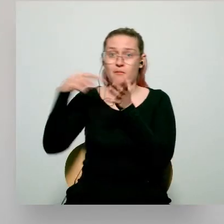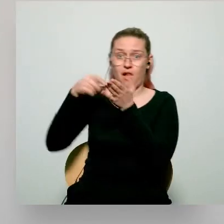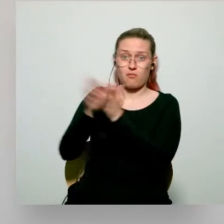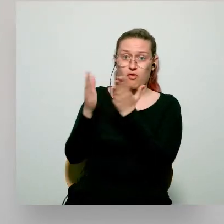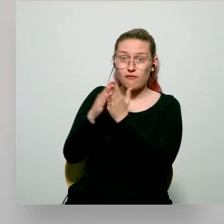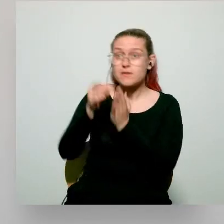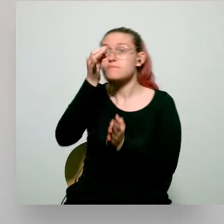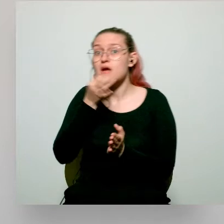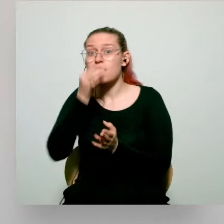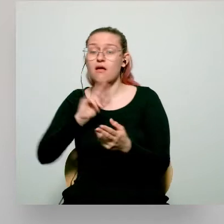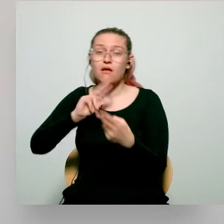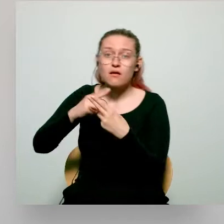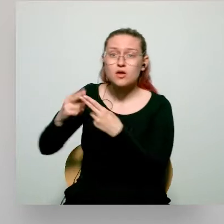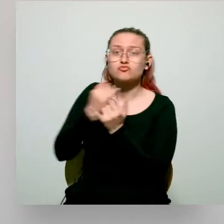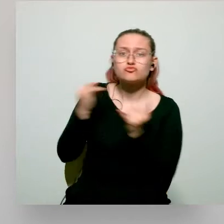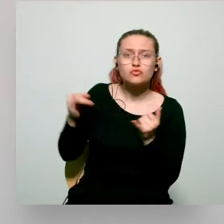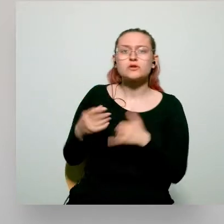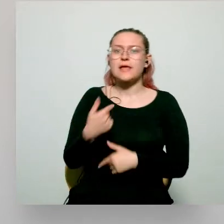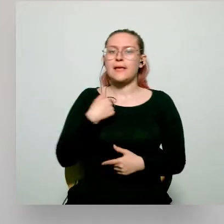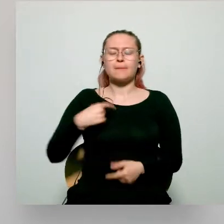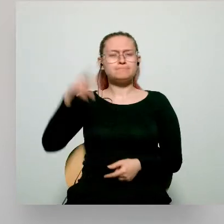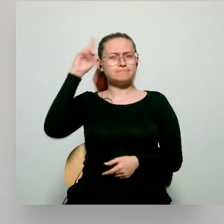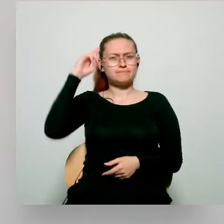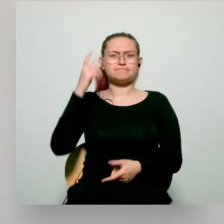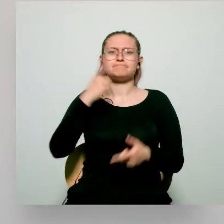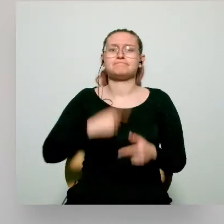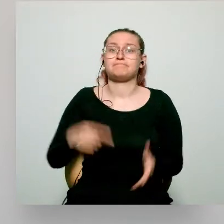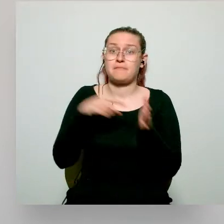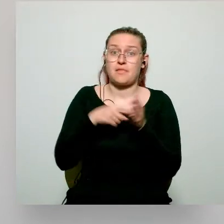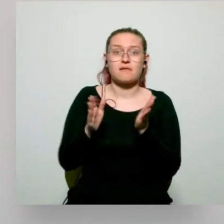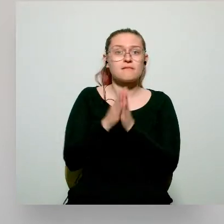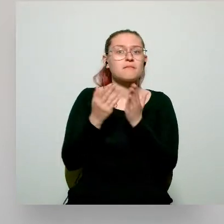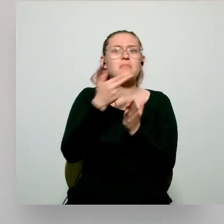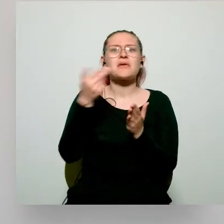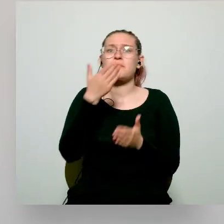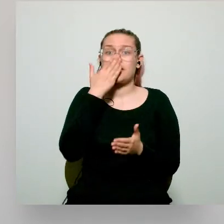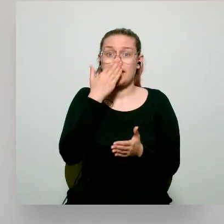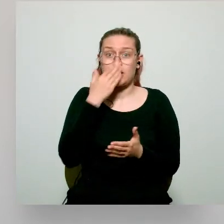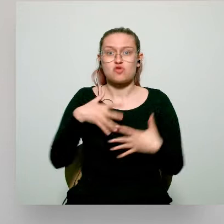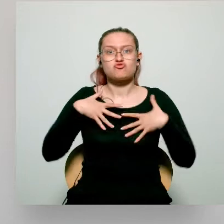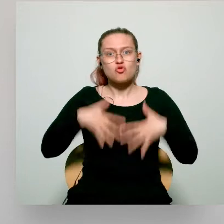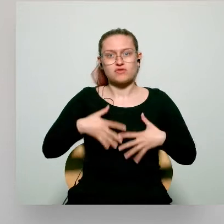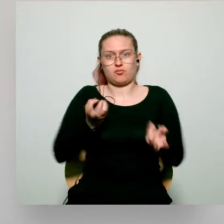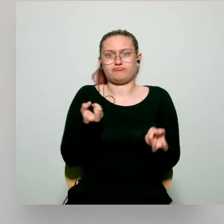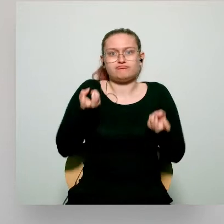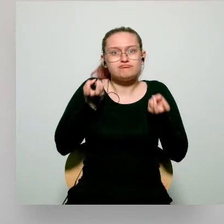zrozumiałam, że tak naprawdę ta powieść była o powstaniu tożsamości i post